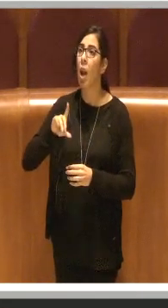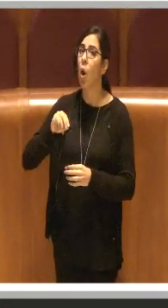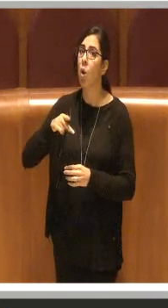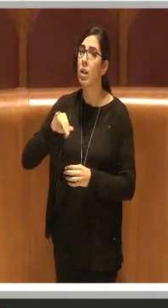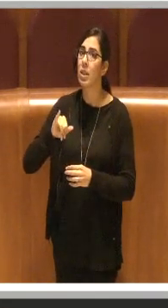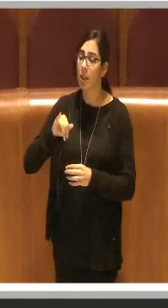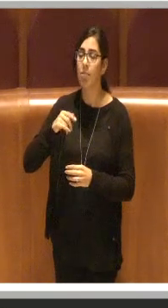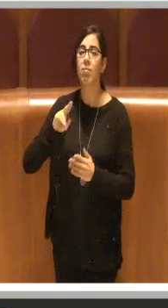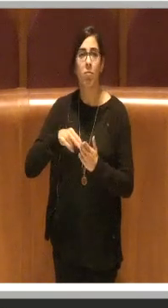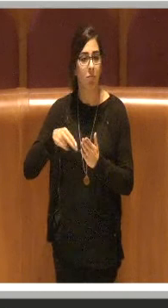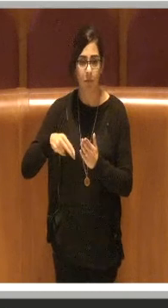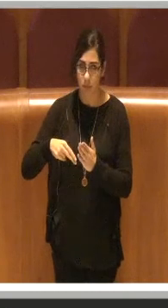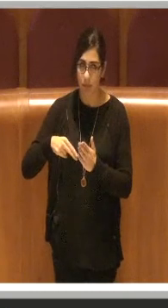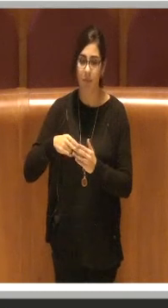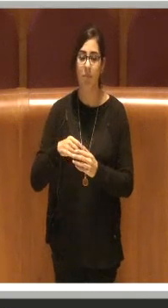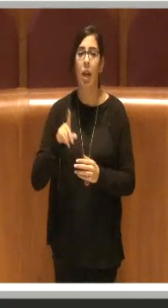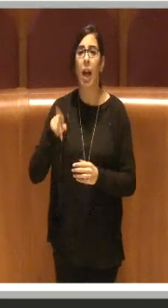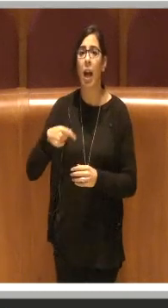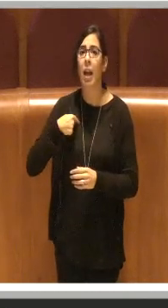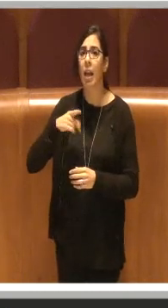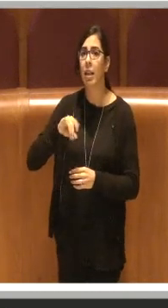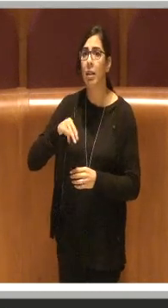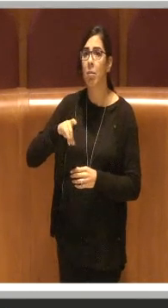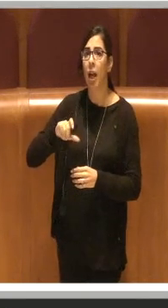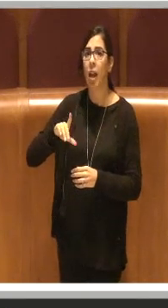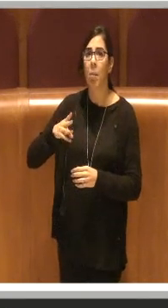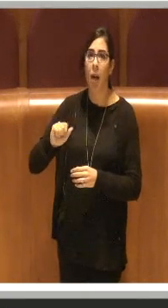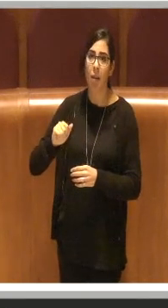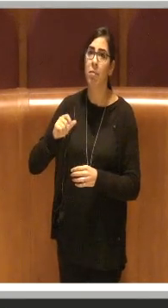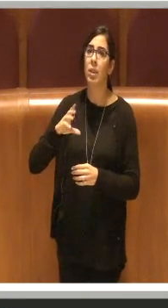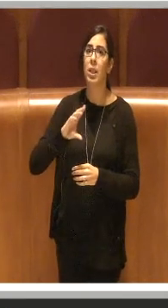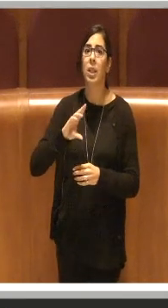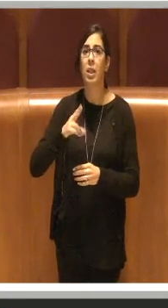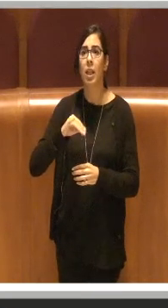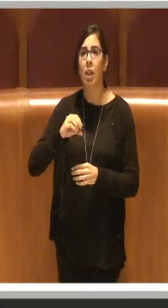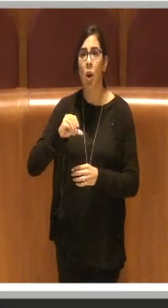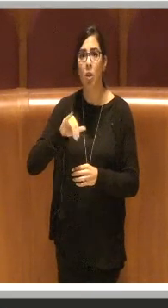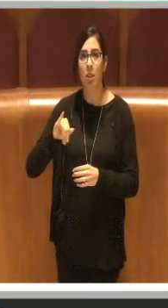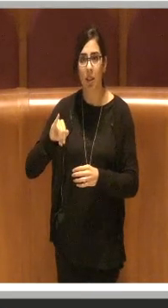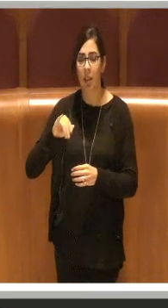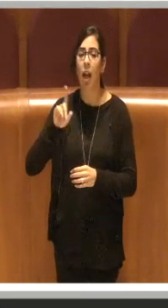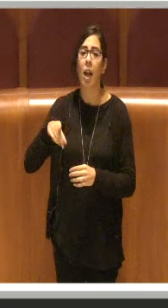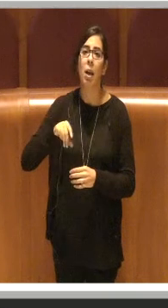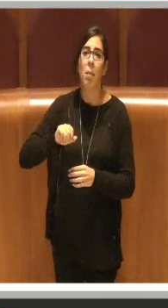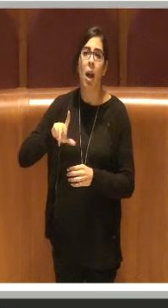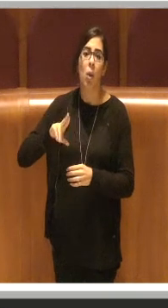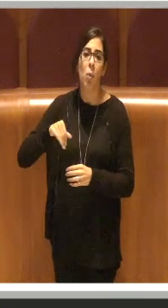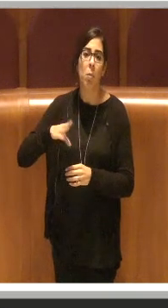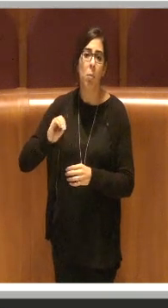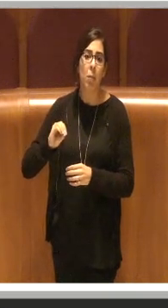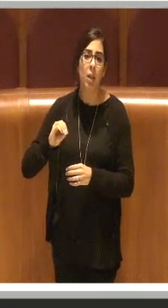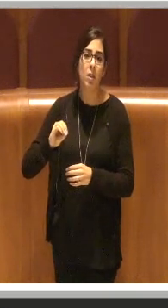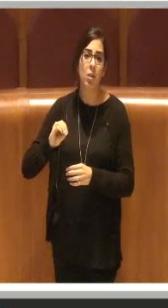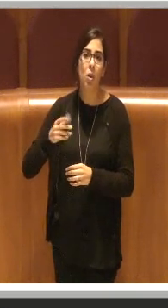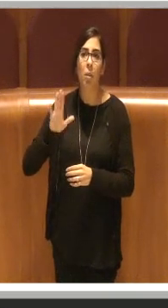Pelonzi sottoscrive. E anche Di Palma, Presidente. Chiossi e Di Palma. Anche Palumbo, ma penso di averla